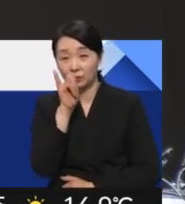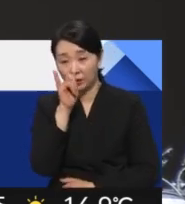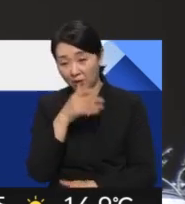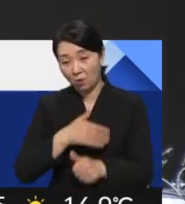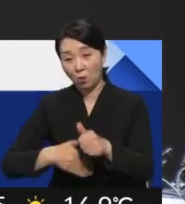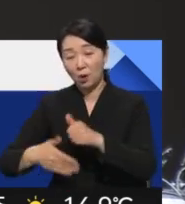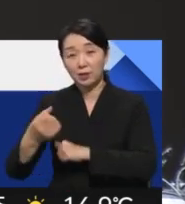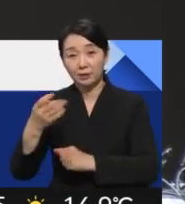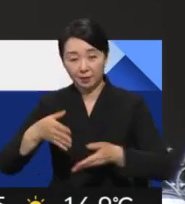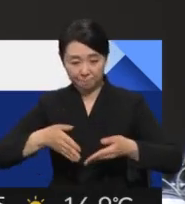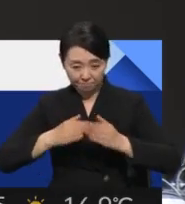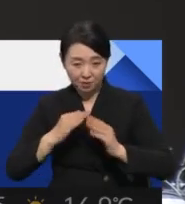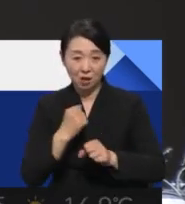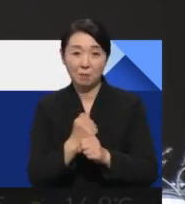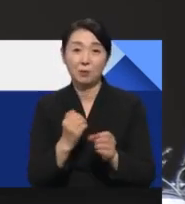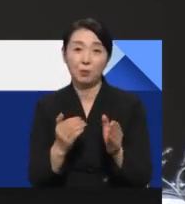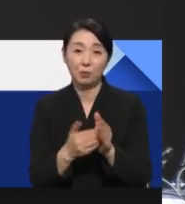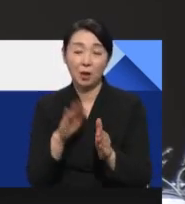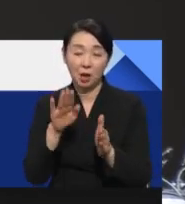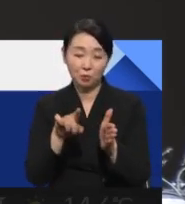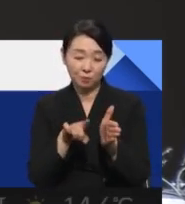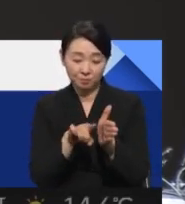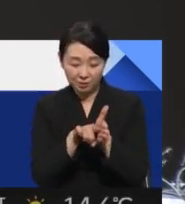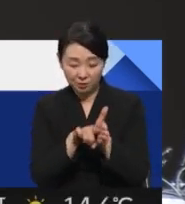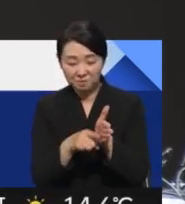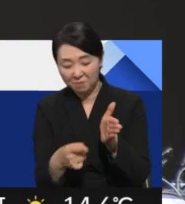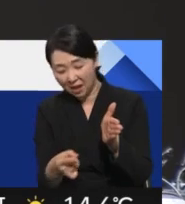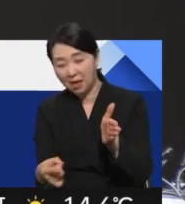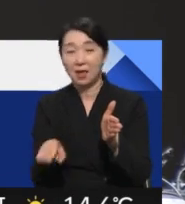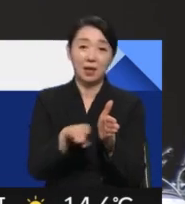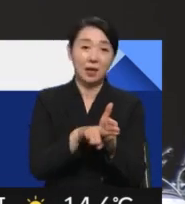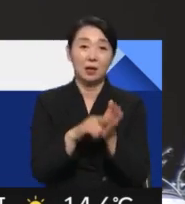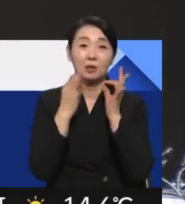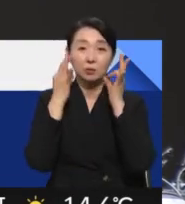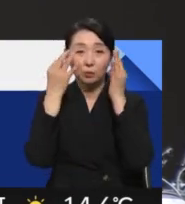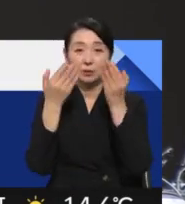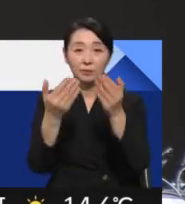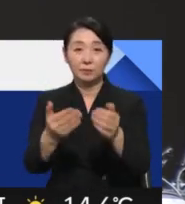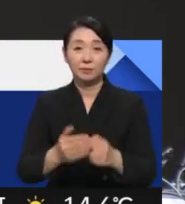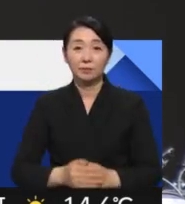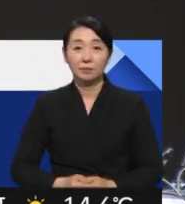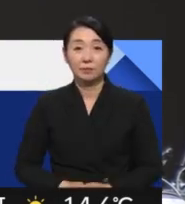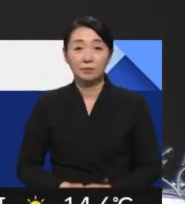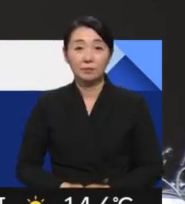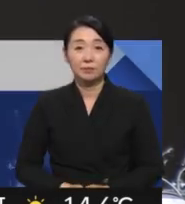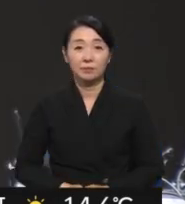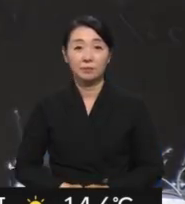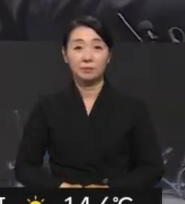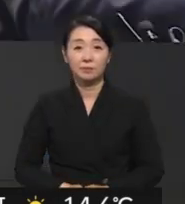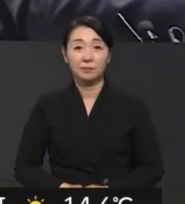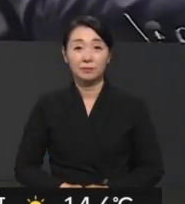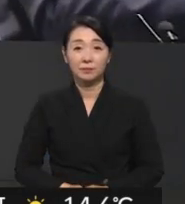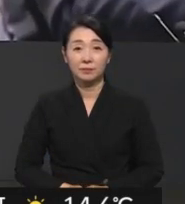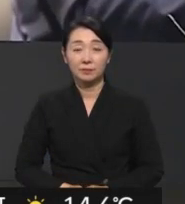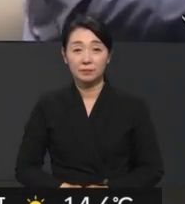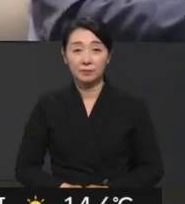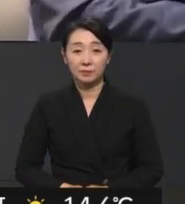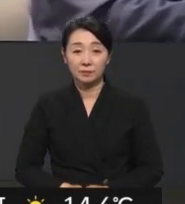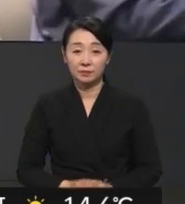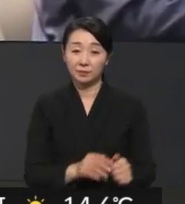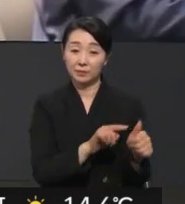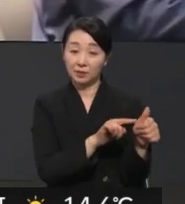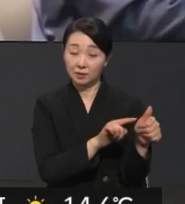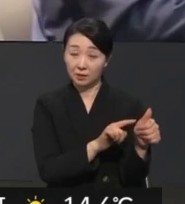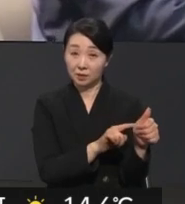환경을 구축하고 신뢰를 회복하기 위해 최선의 노력을 다하겠습니다. 네, 남궁 대표는